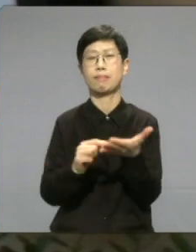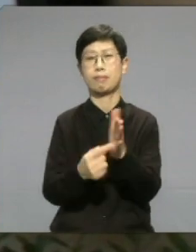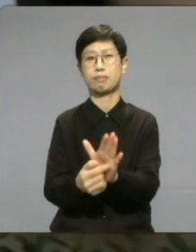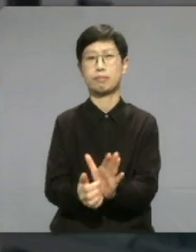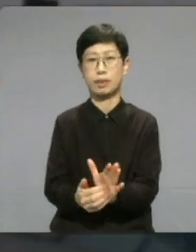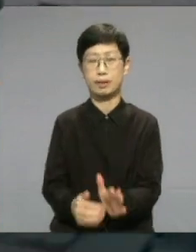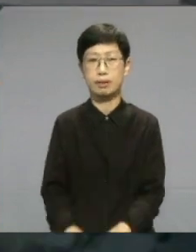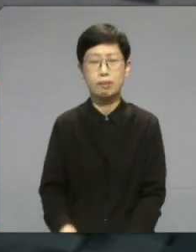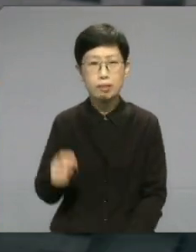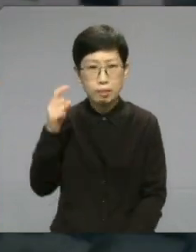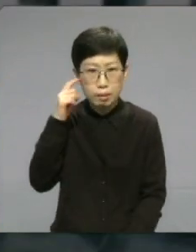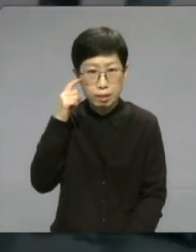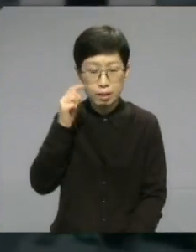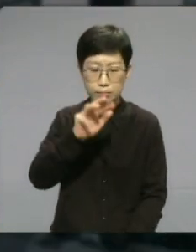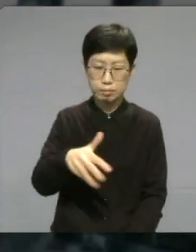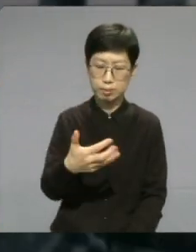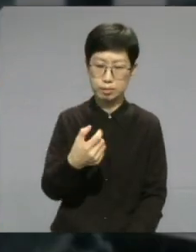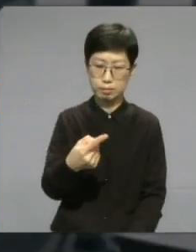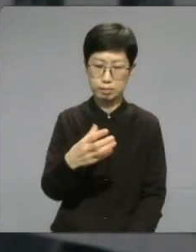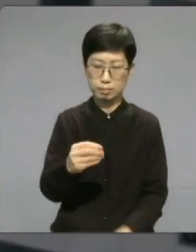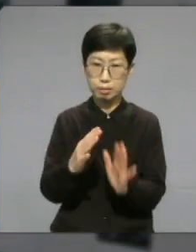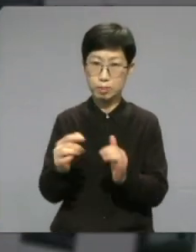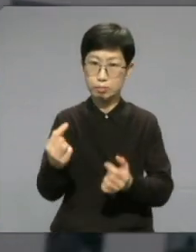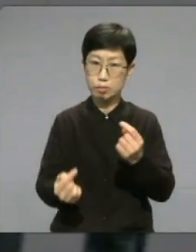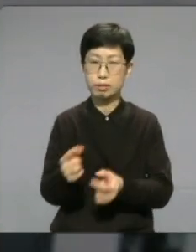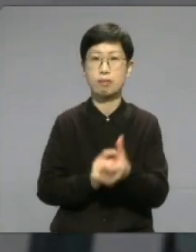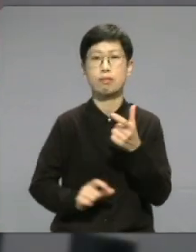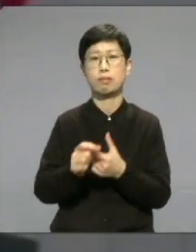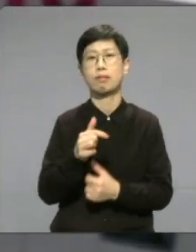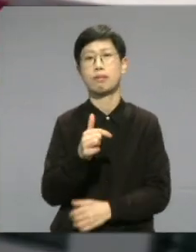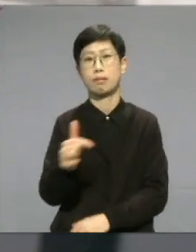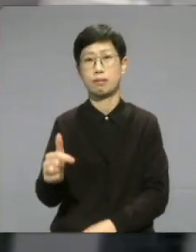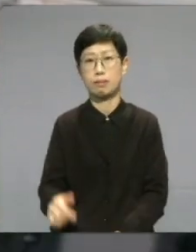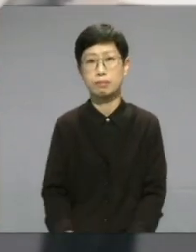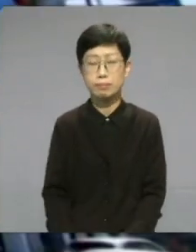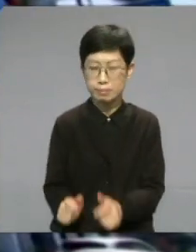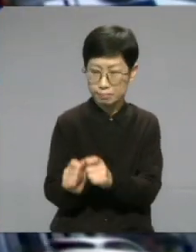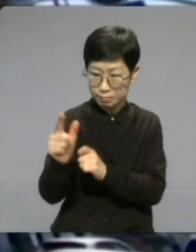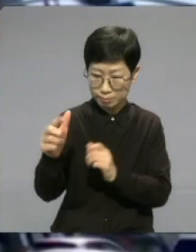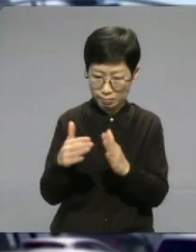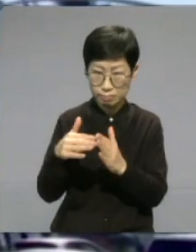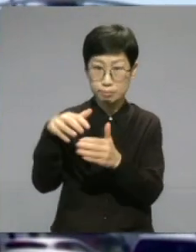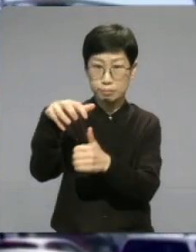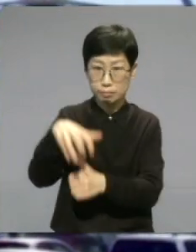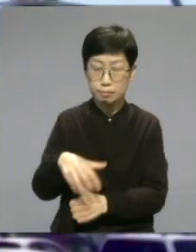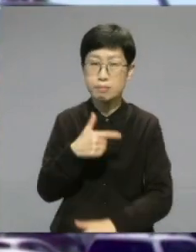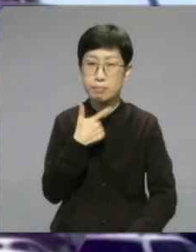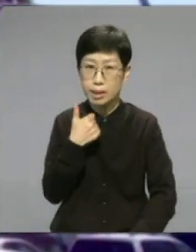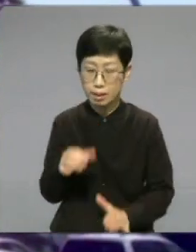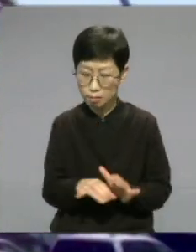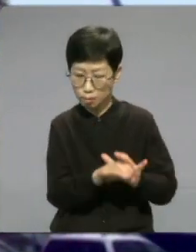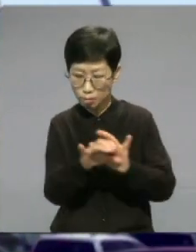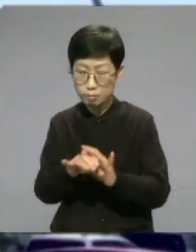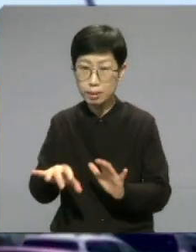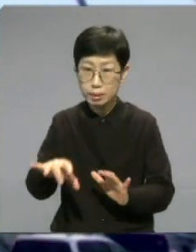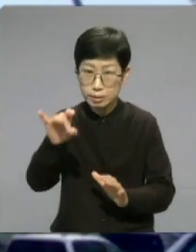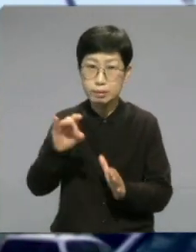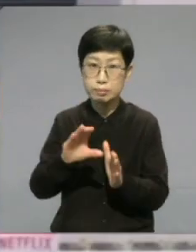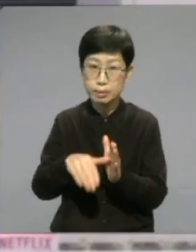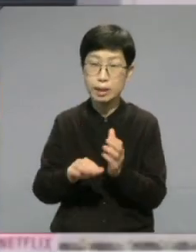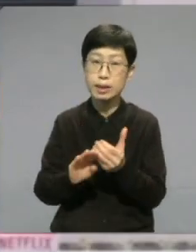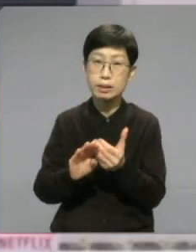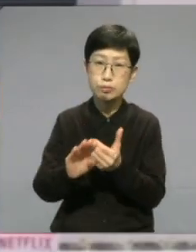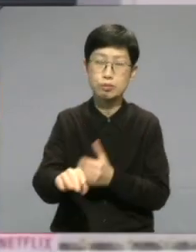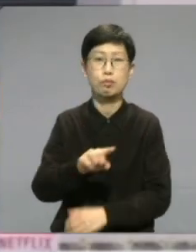월가 예상치였던 891만 명을 크게 웃돈 수치로 대다수가 집에 갇혀 지냈던 코로나 팬데믹 초기 이후